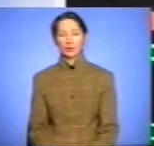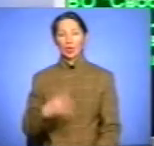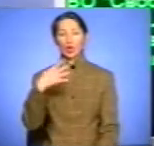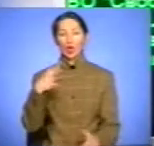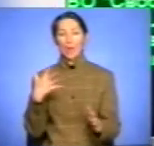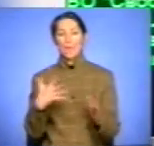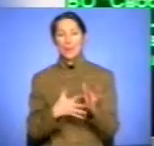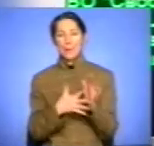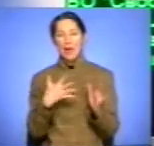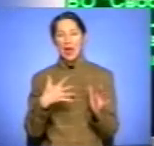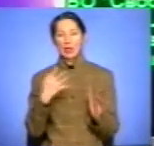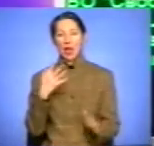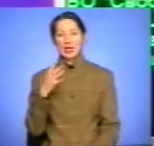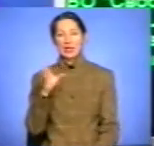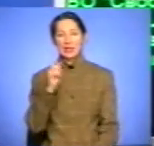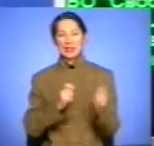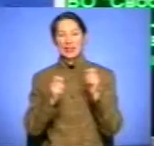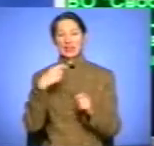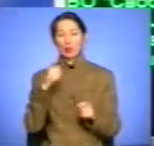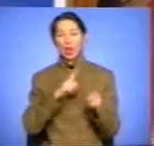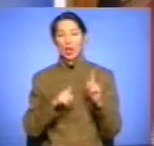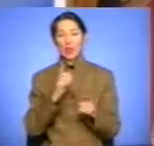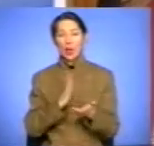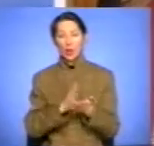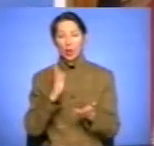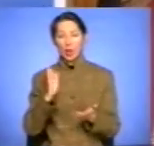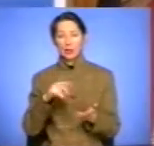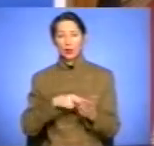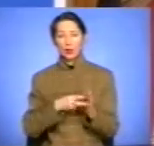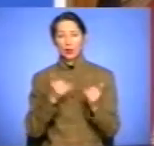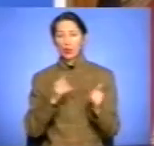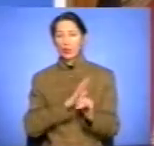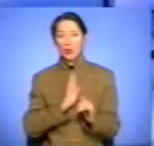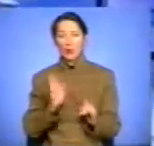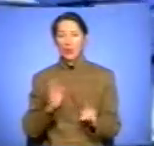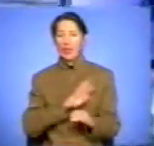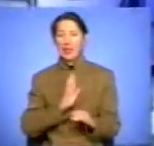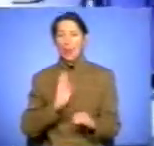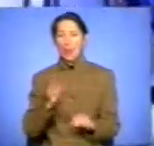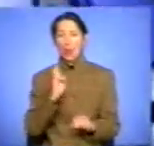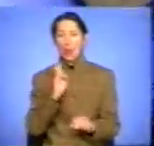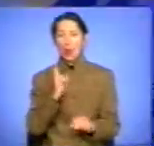5 сесія обласної ради яка була запланована на сьогодні не відбулася не було кворуму